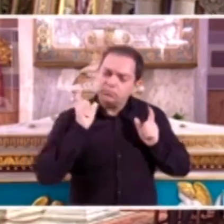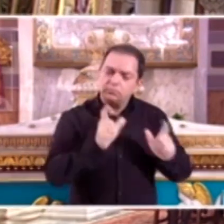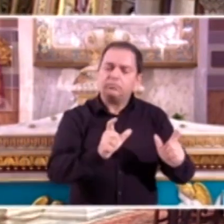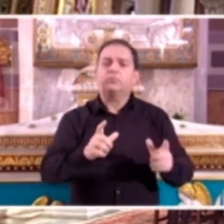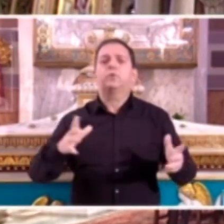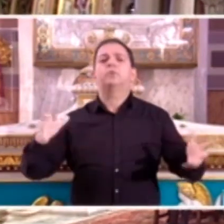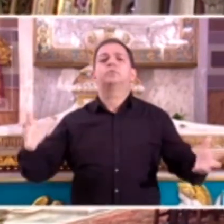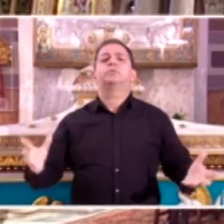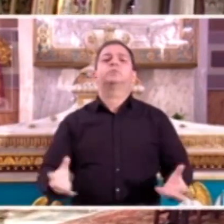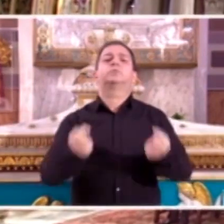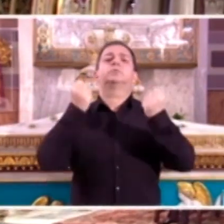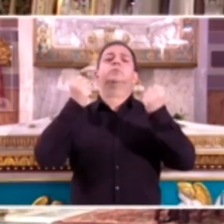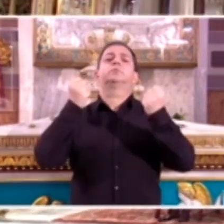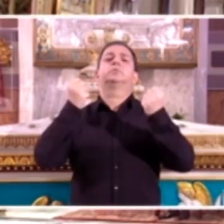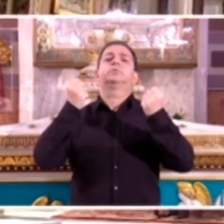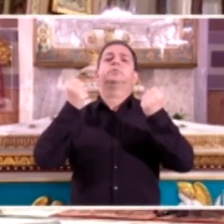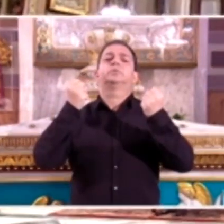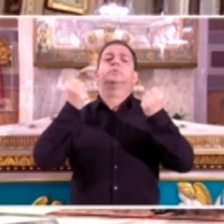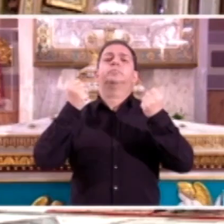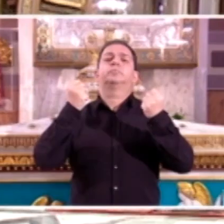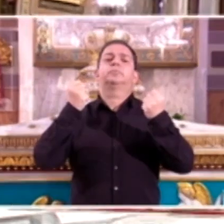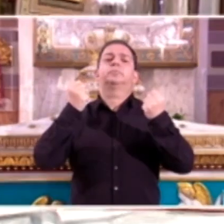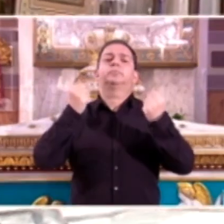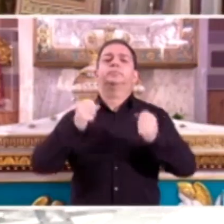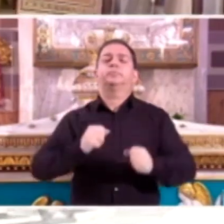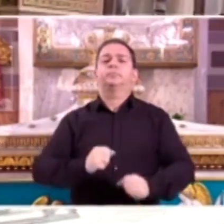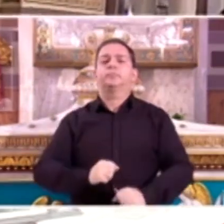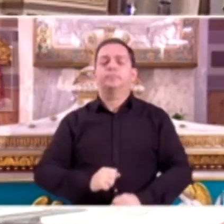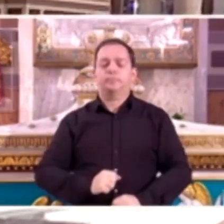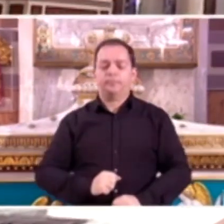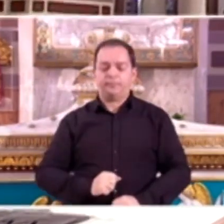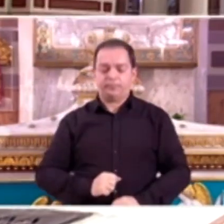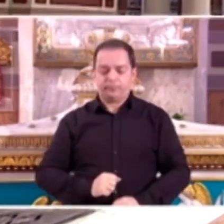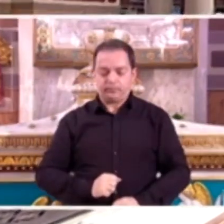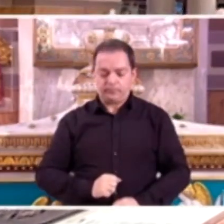ρίσε ημάς από του